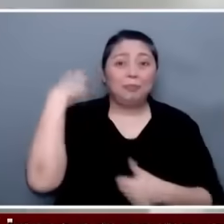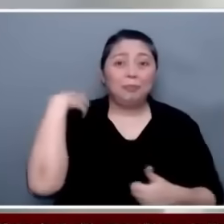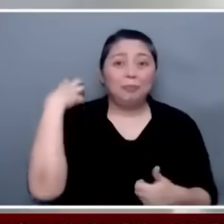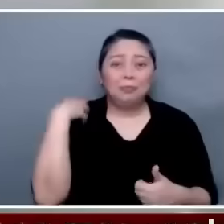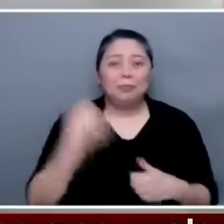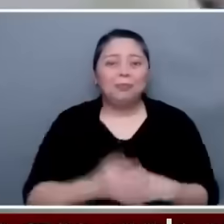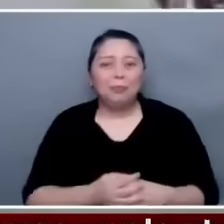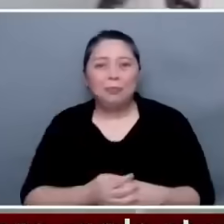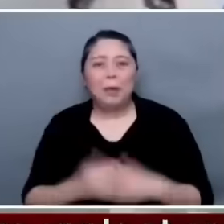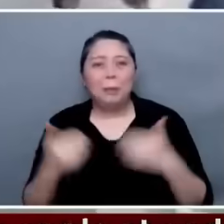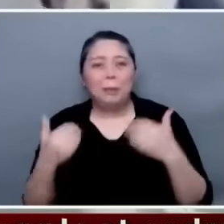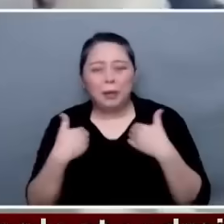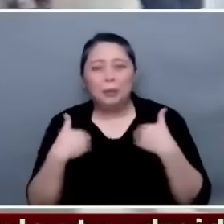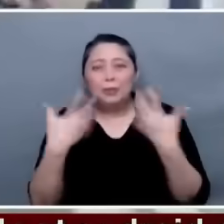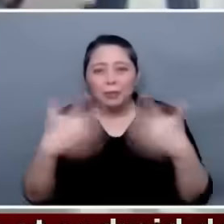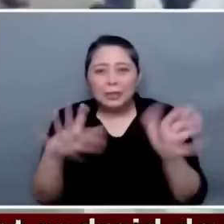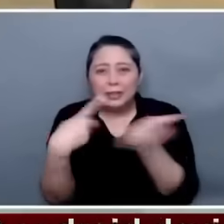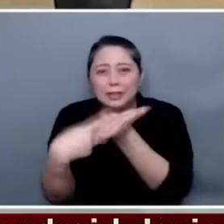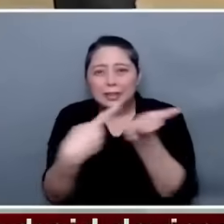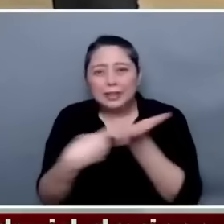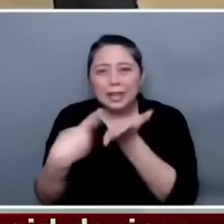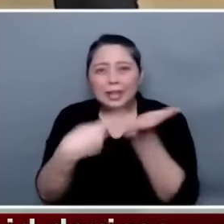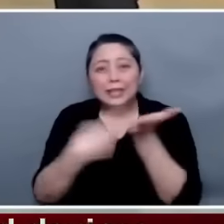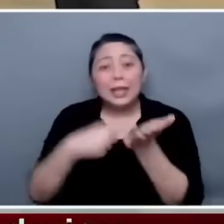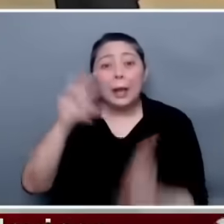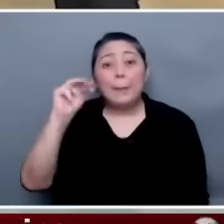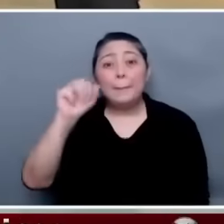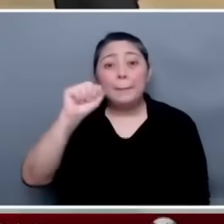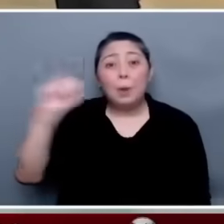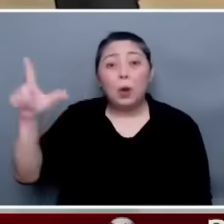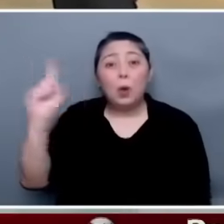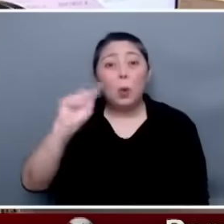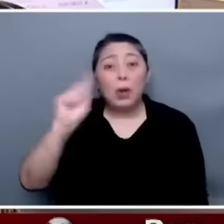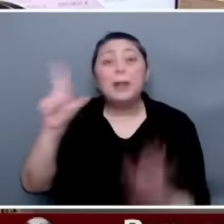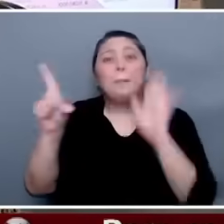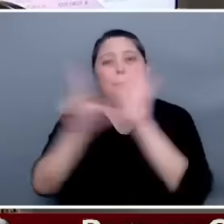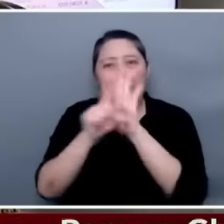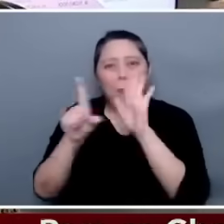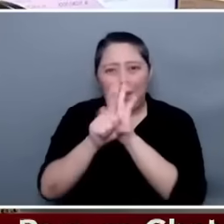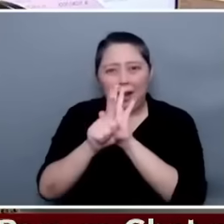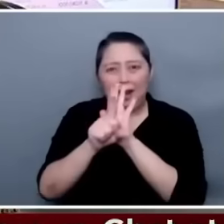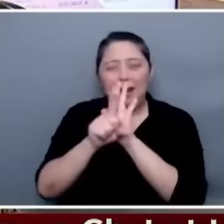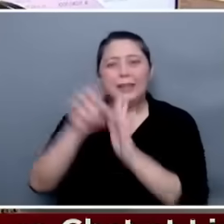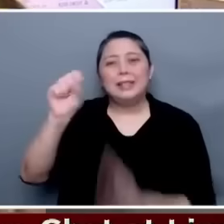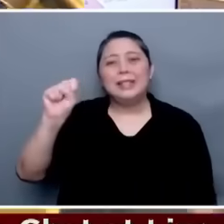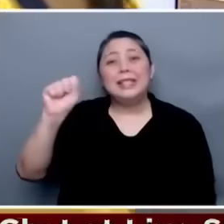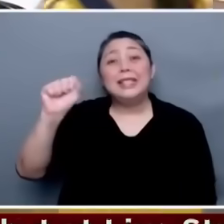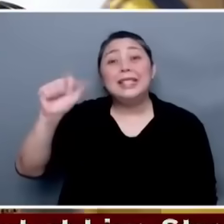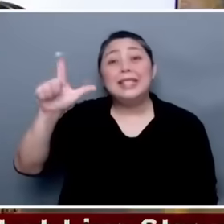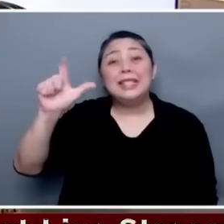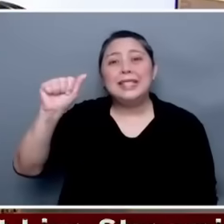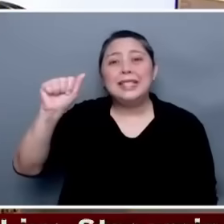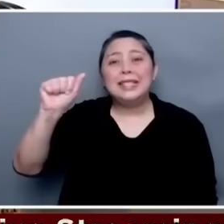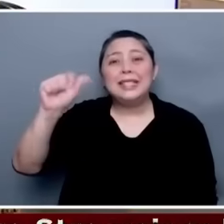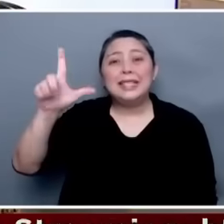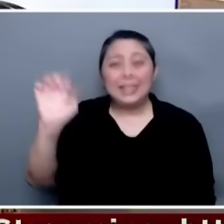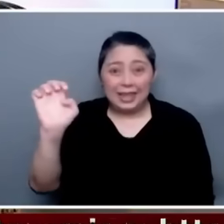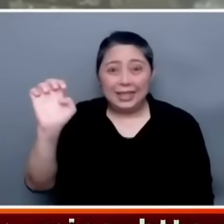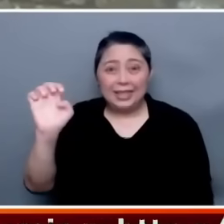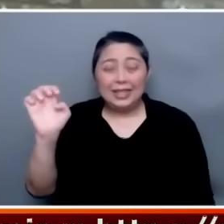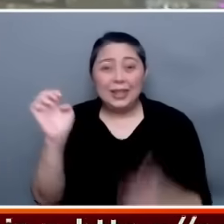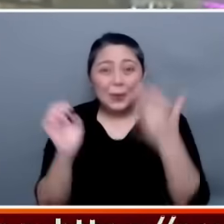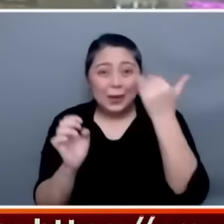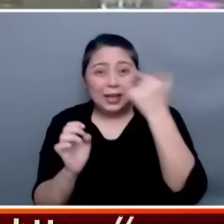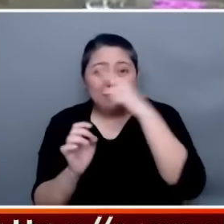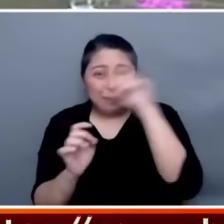operators tungkol sa pagbabawal ng mga sales sa panahon ng Kapaskuhan. Pero kasama din sa pinag-usapan ang pagpapalawig sa mall